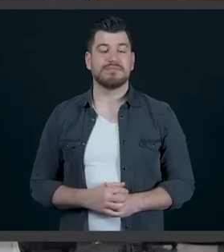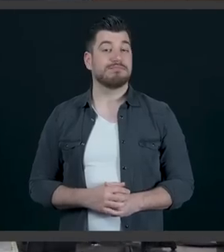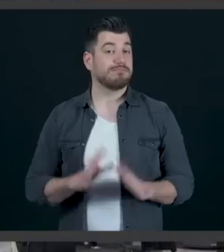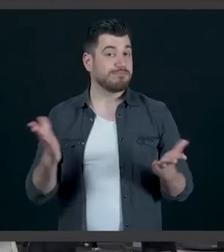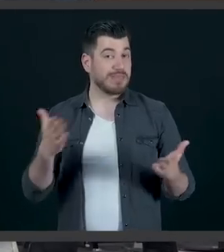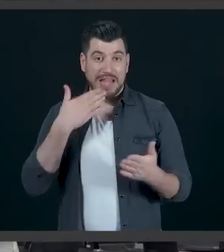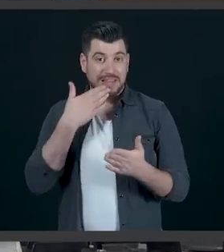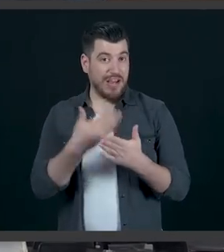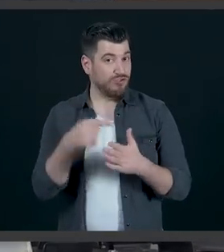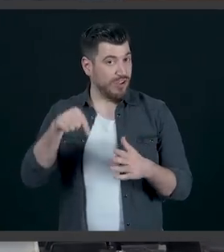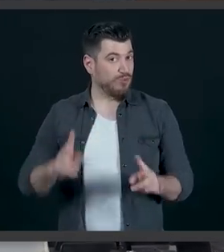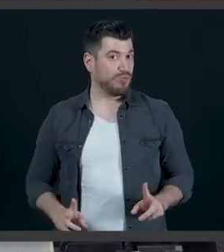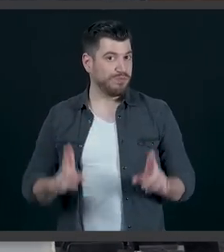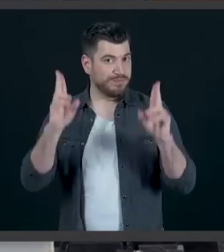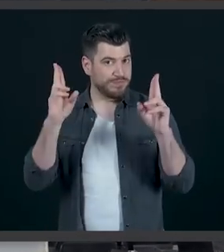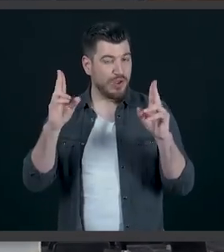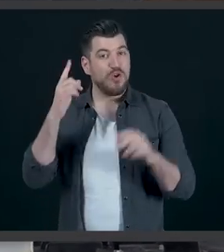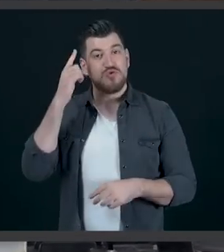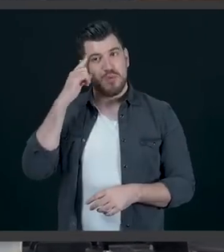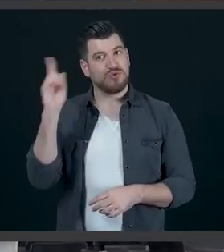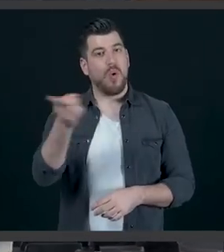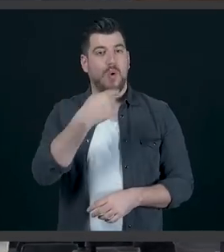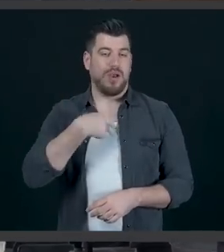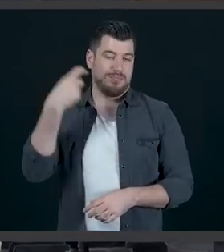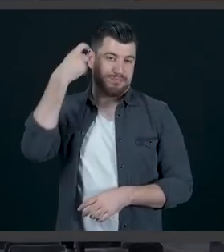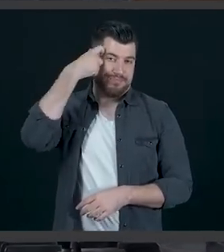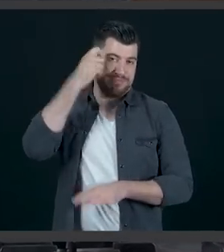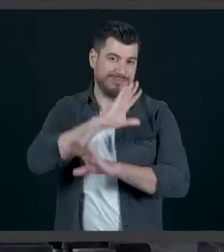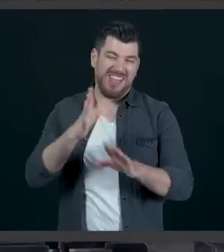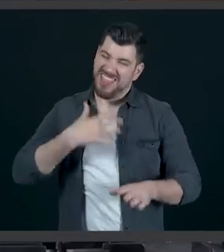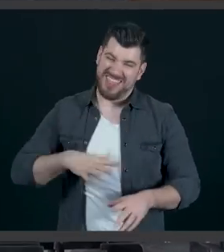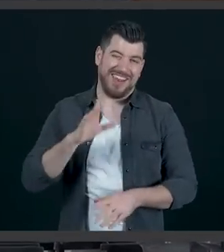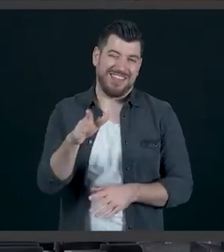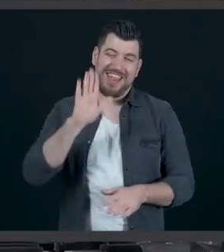Κάπως έτσι τελείωσε το σημερινό μας επεισόδιο. Νομίζω ότι έχετε ξετρελαθεί.